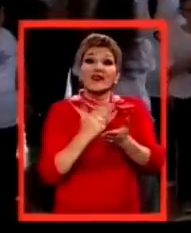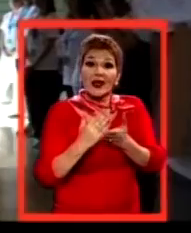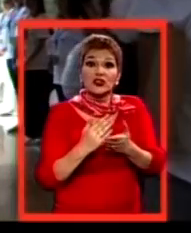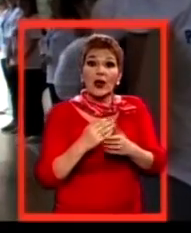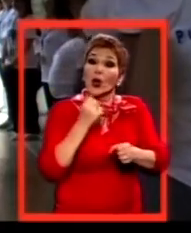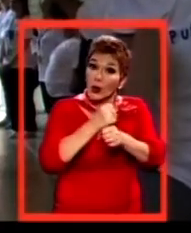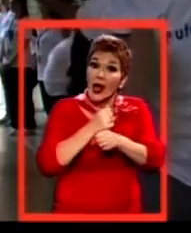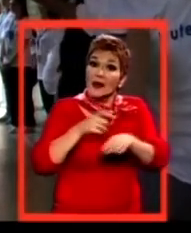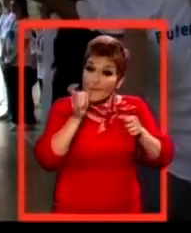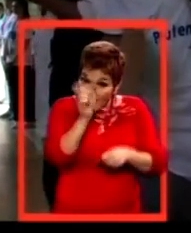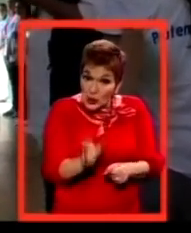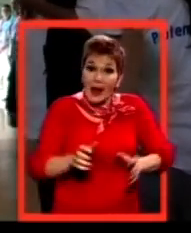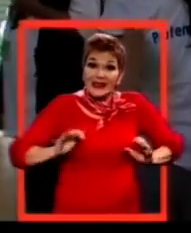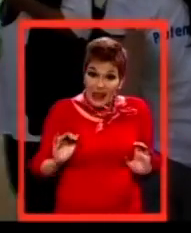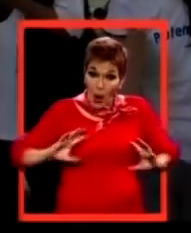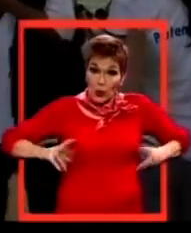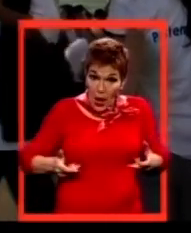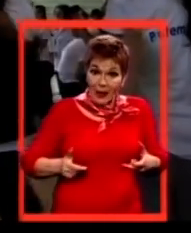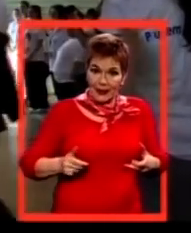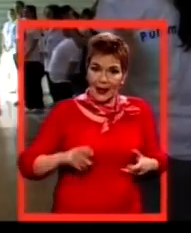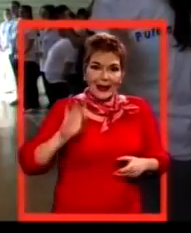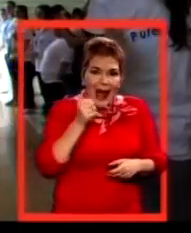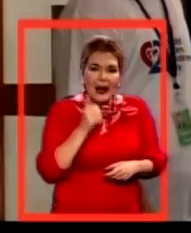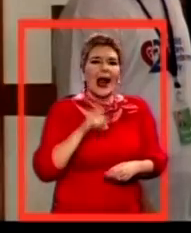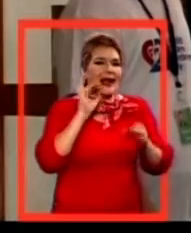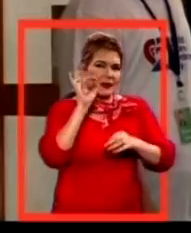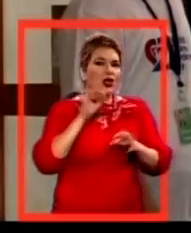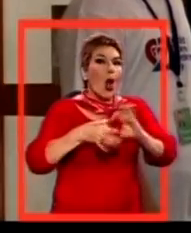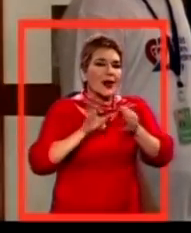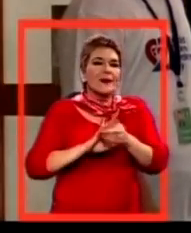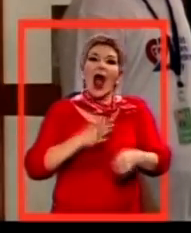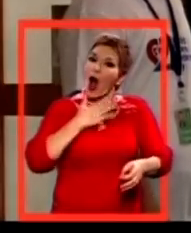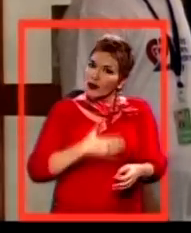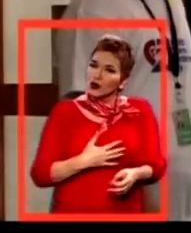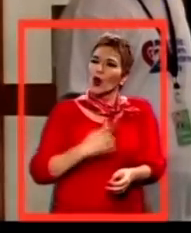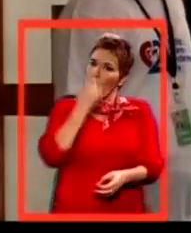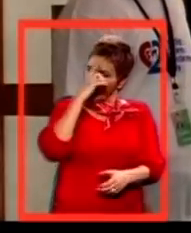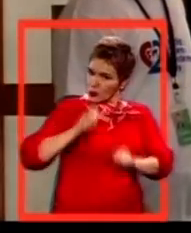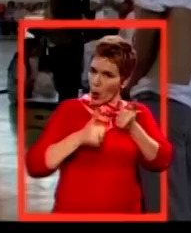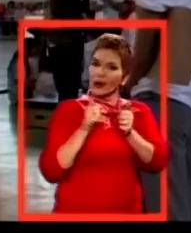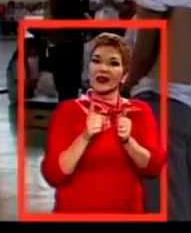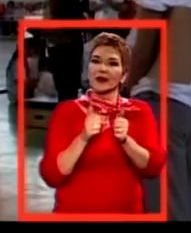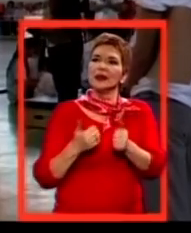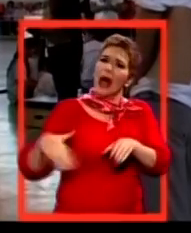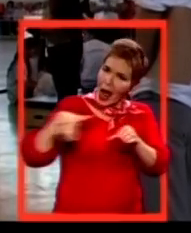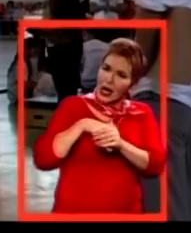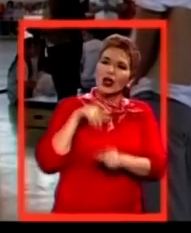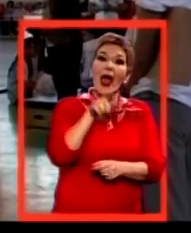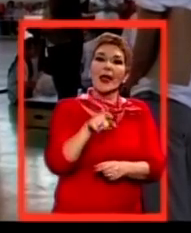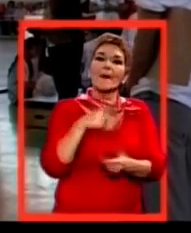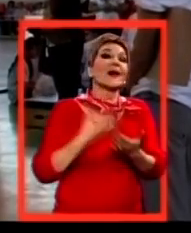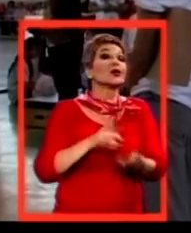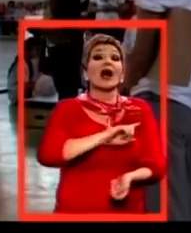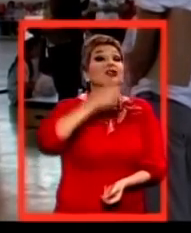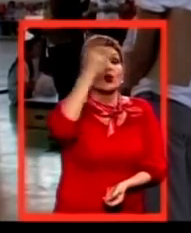lucrează, la Special Olympics ne-am dorit să avem printre noi pe unul dintre sportivii noștri ca să nu uităm în fiecare